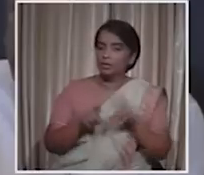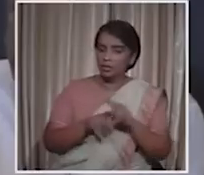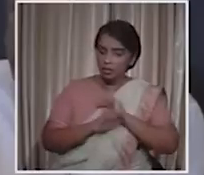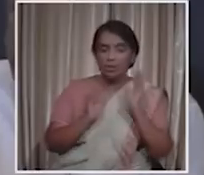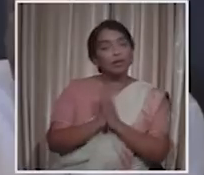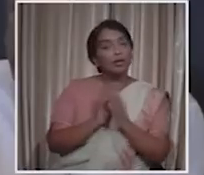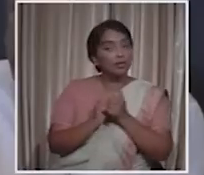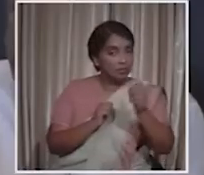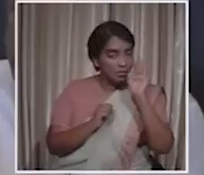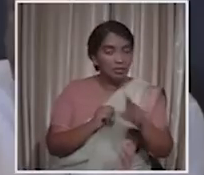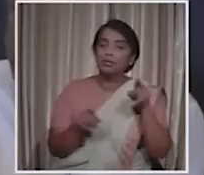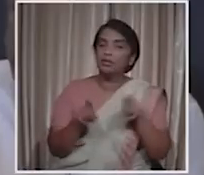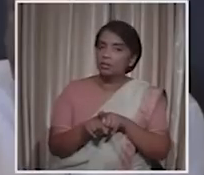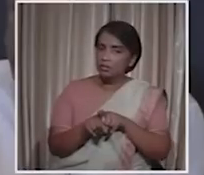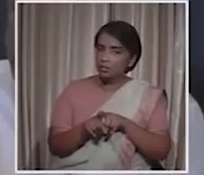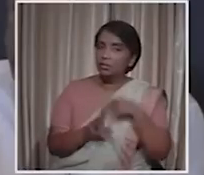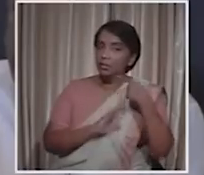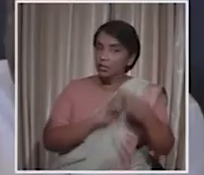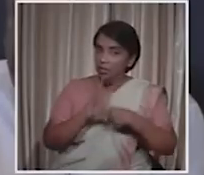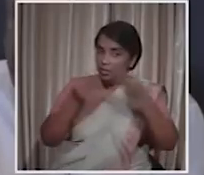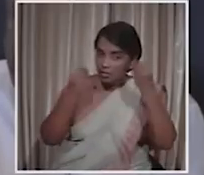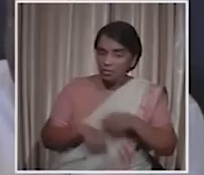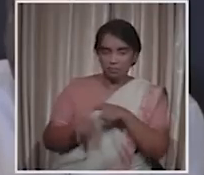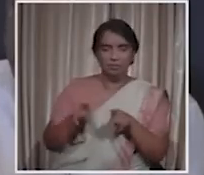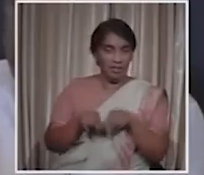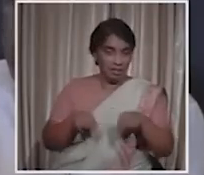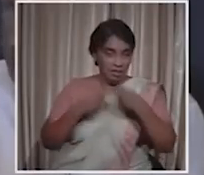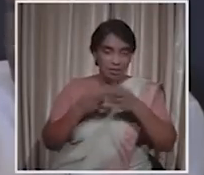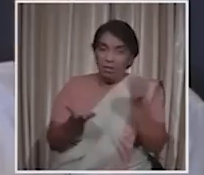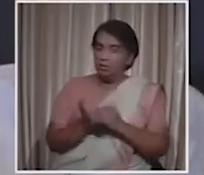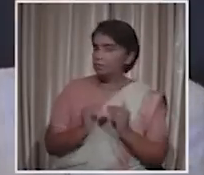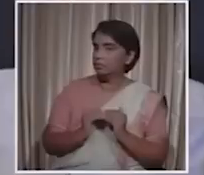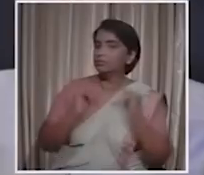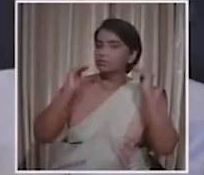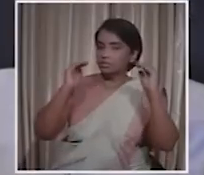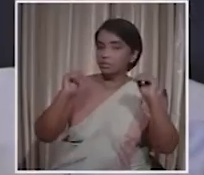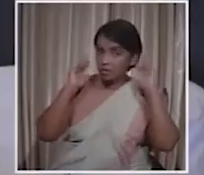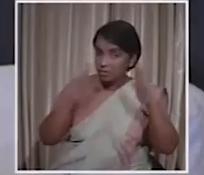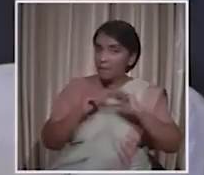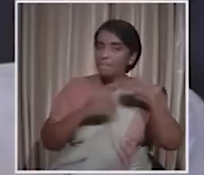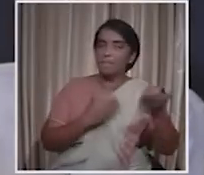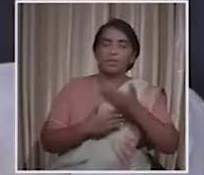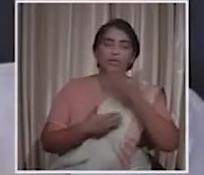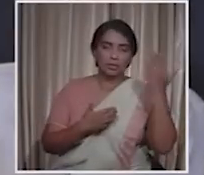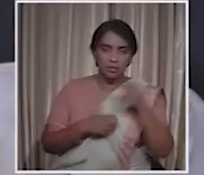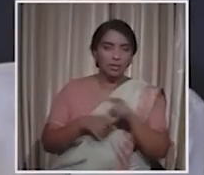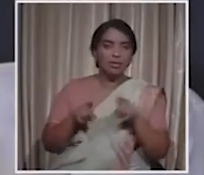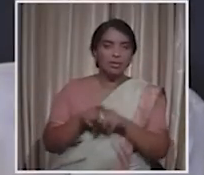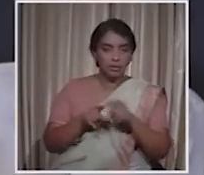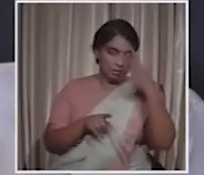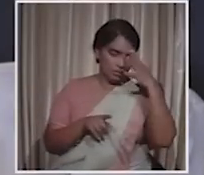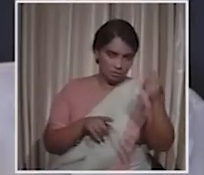ඉටු කරගන්න පුළුවන් වෙන්නේ රට වැටී ඇති තත්ත්වයෙන් යළි යථා තත්ත්වයට පත් කර ගැනීමෙන් පසුවයි. ඒ බවත්